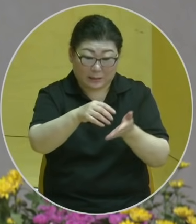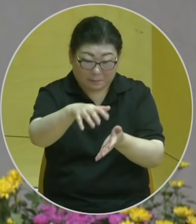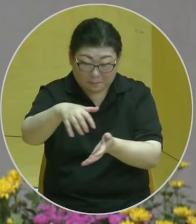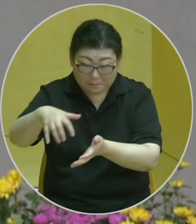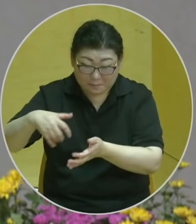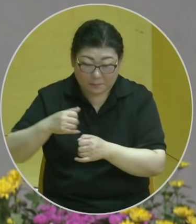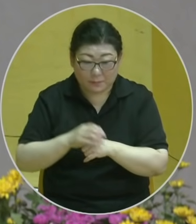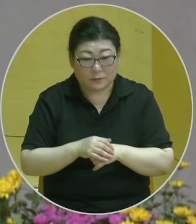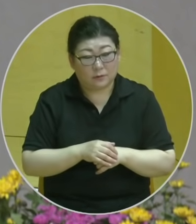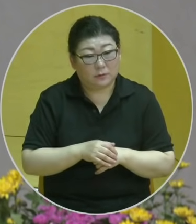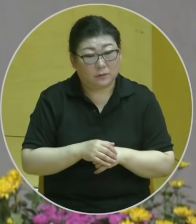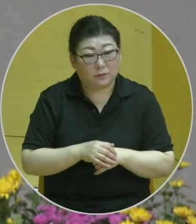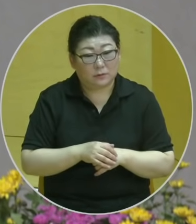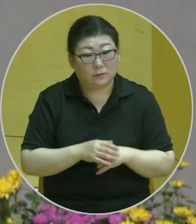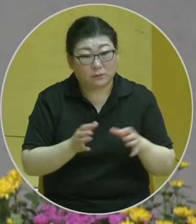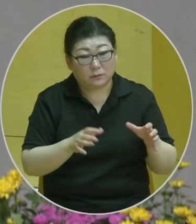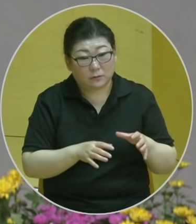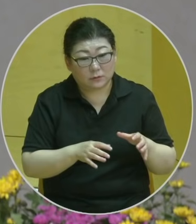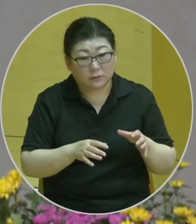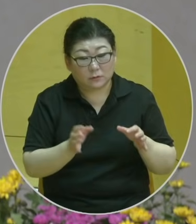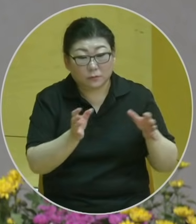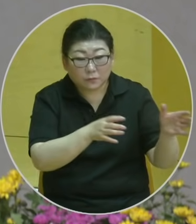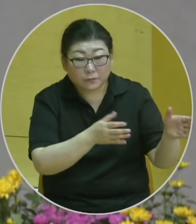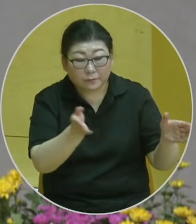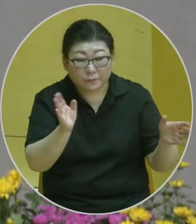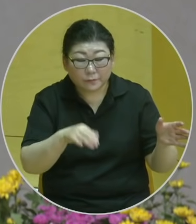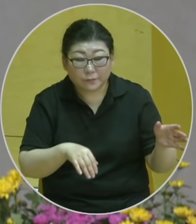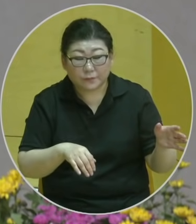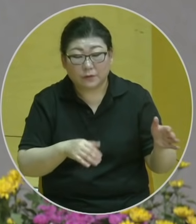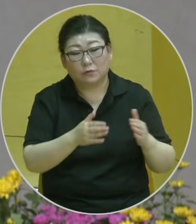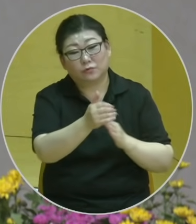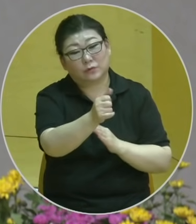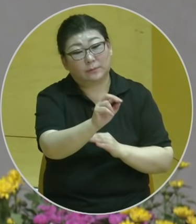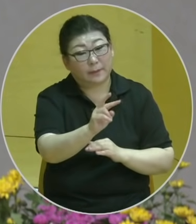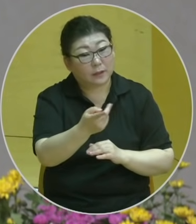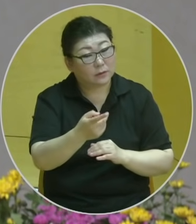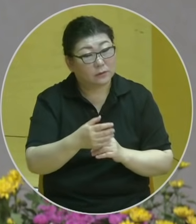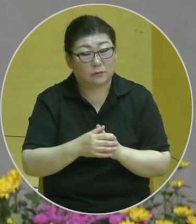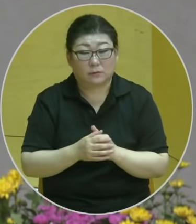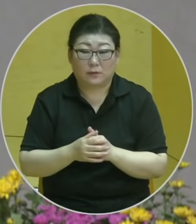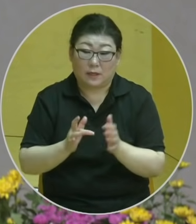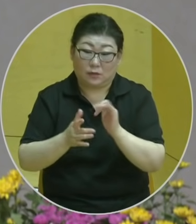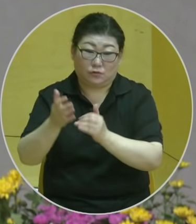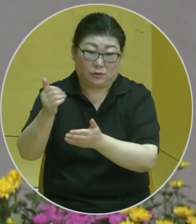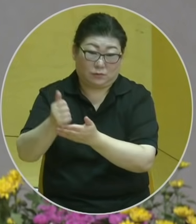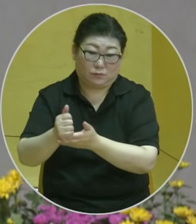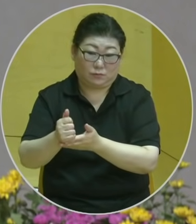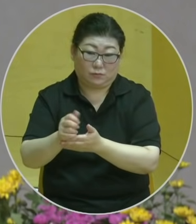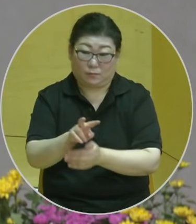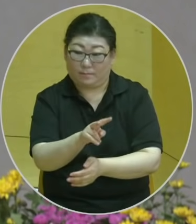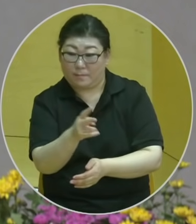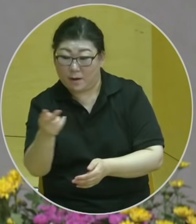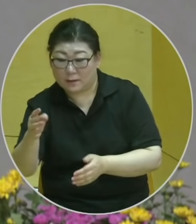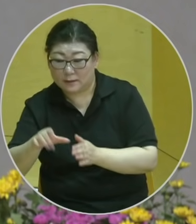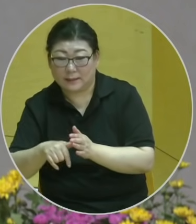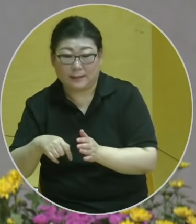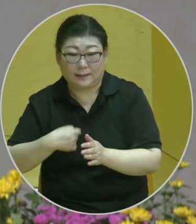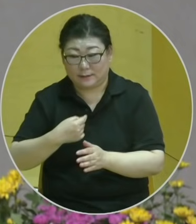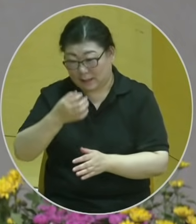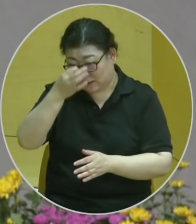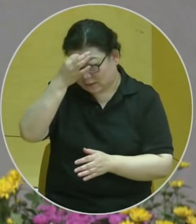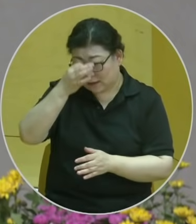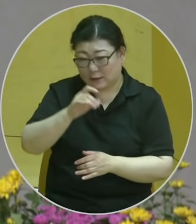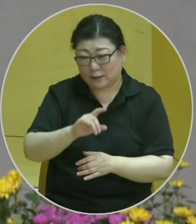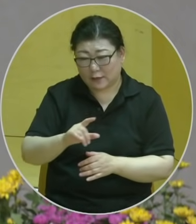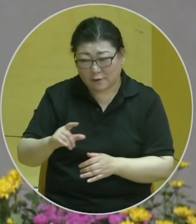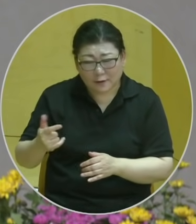주인이 예수 그리스도로 바뀌었을 때 그는 자기의 모든 중요한 가진 달란트나 모든 것을 예수 그리스도를 위해서